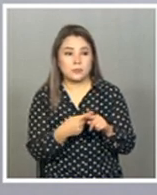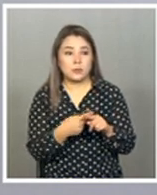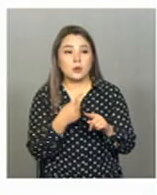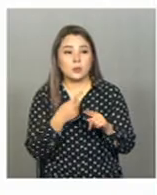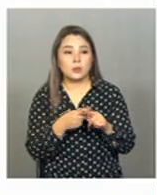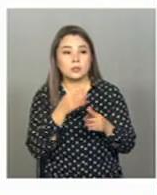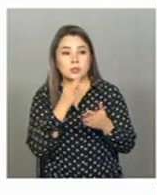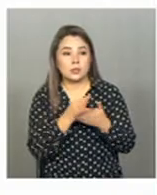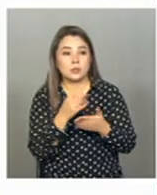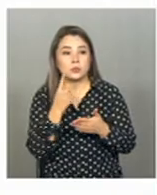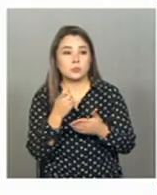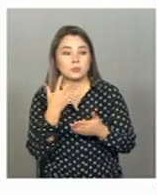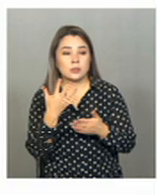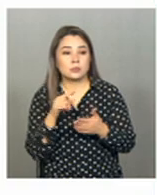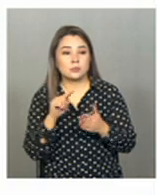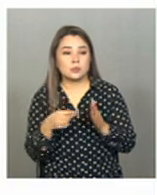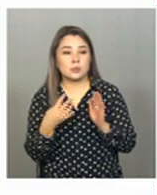мәні